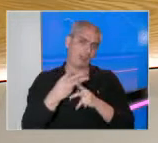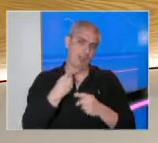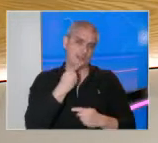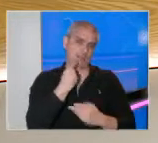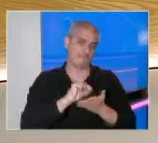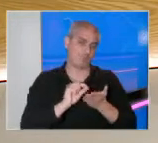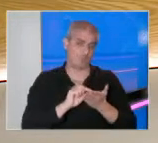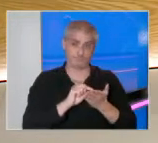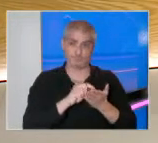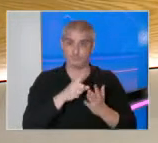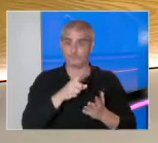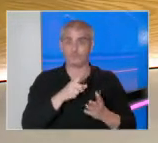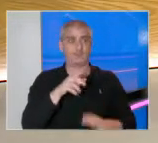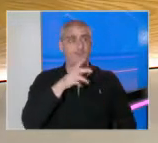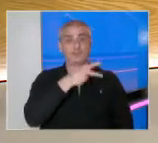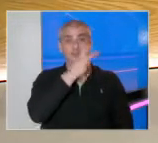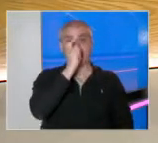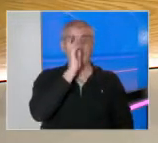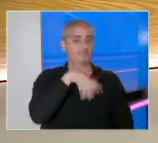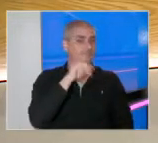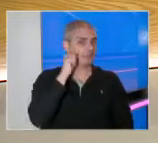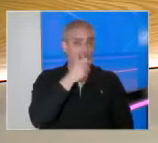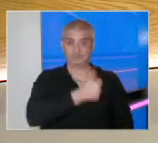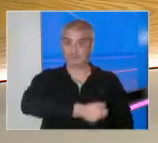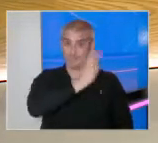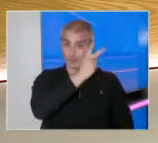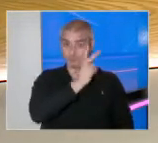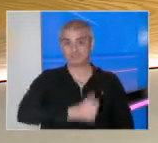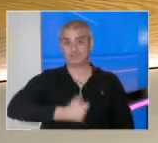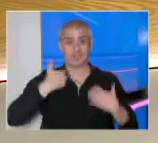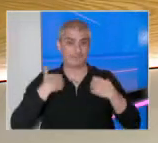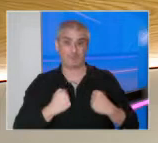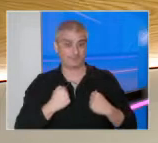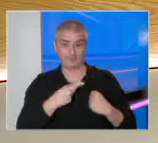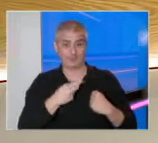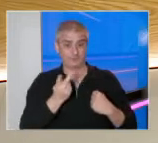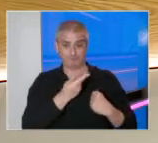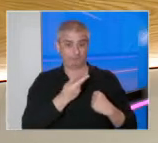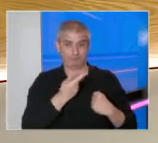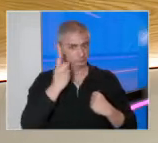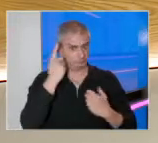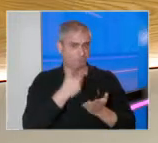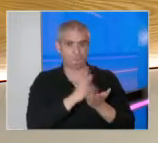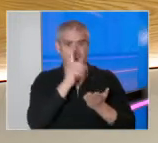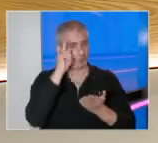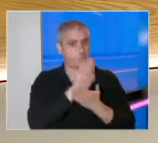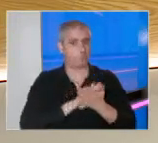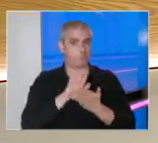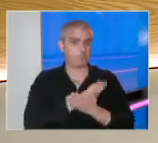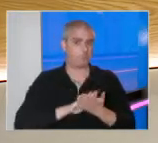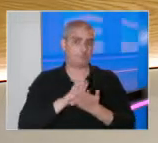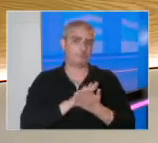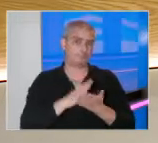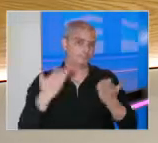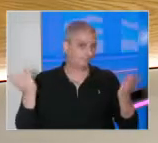דיווחים. נשיאה שגנץ ואשכנזי, שר החוץ ושר הביטחון, מודרו מידיעה אליה,